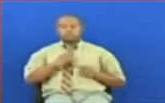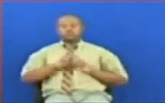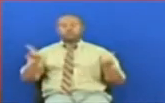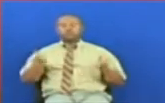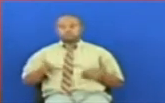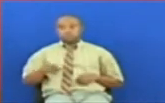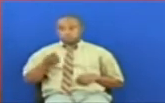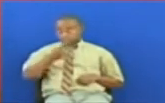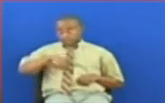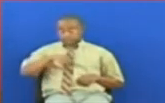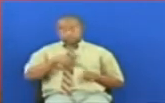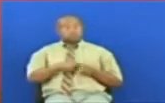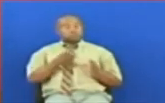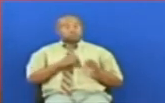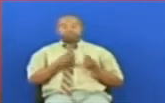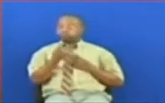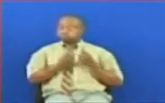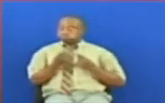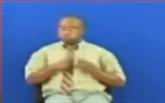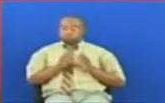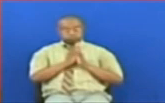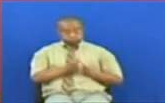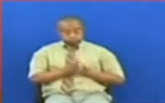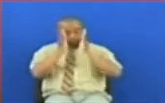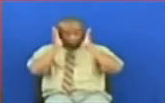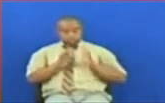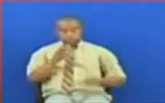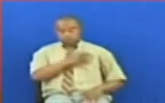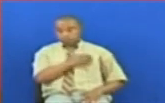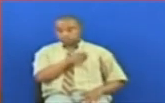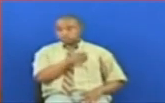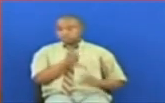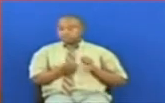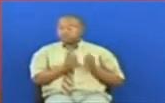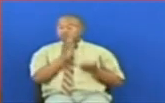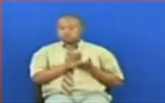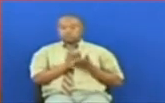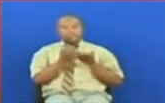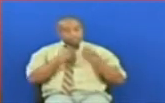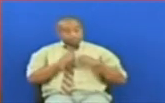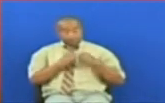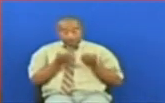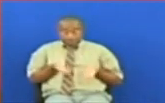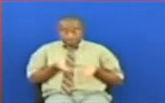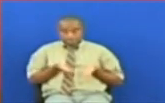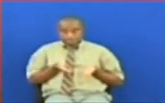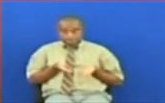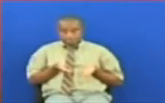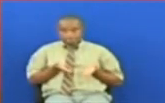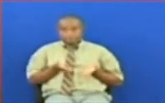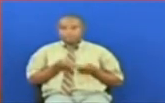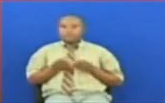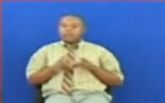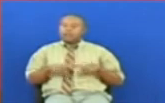Na sisi tumelizungumza sana. Tunamshukuru sana Mheshimiwa Waziri kuona kwamba hili jambo lilikuwa likileta kero na yeye ameweza kuliondoa.